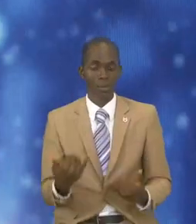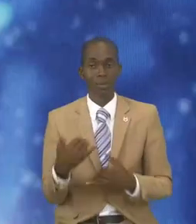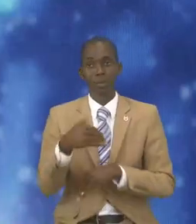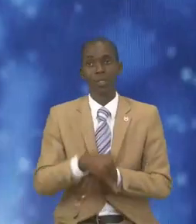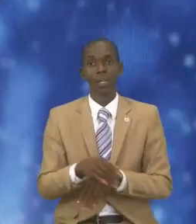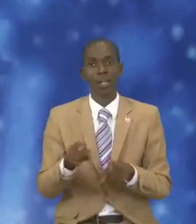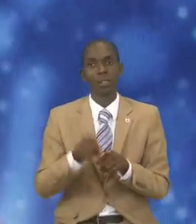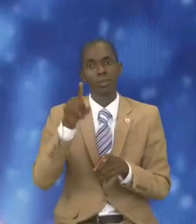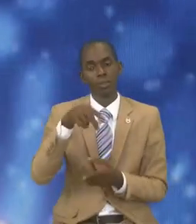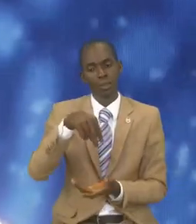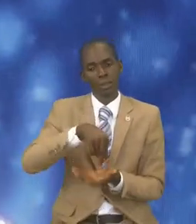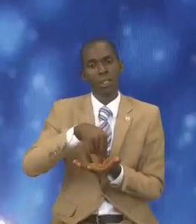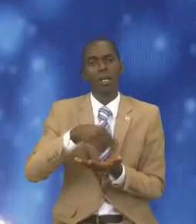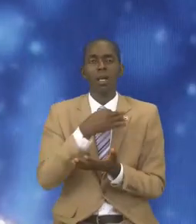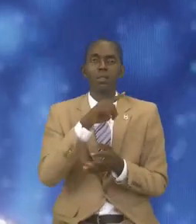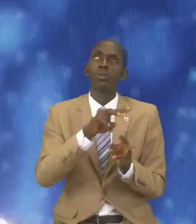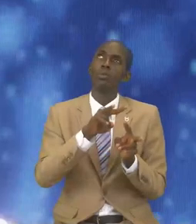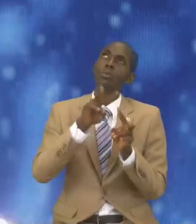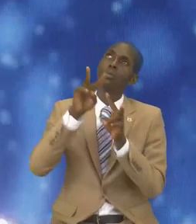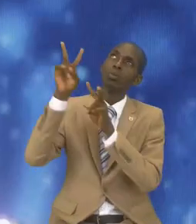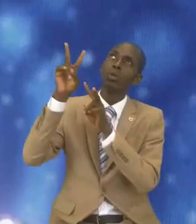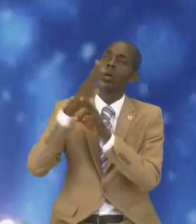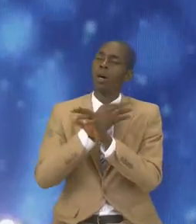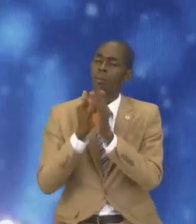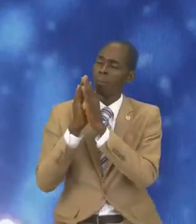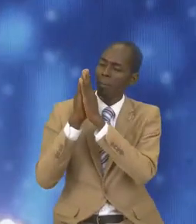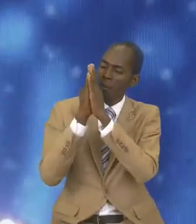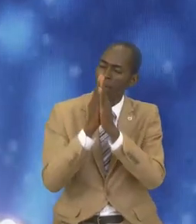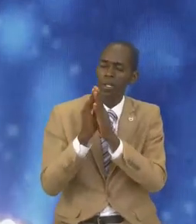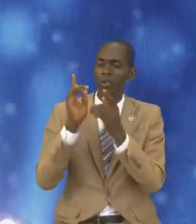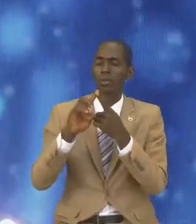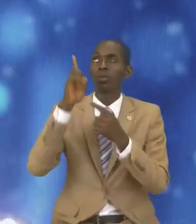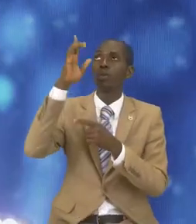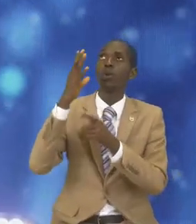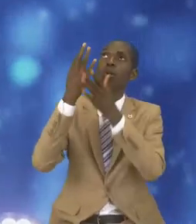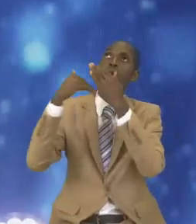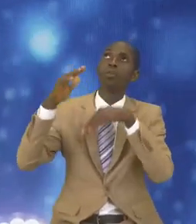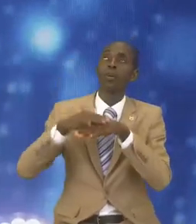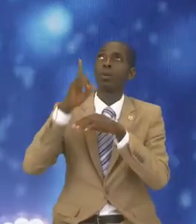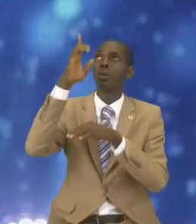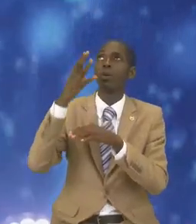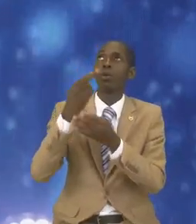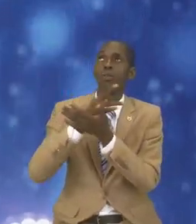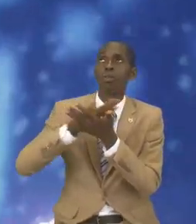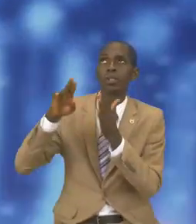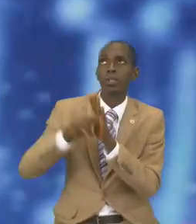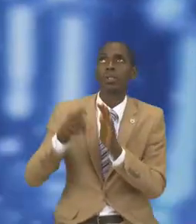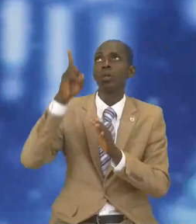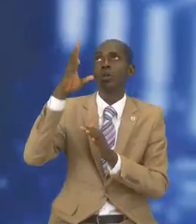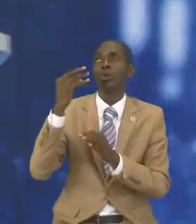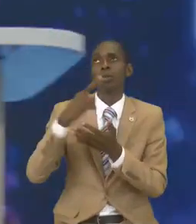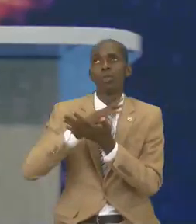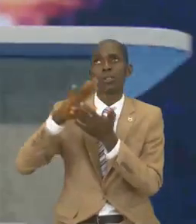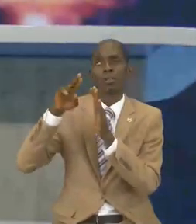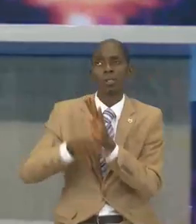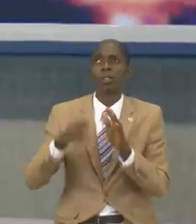debout et tu lèves les yeux vers le ciel et tu pries le Dieu du ciel, le Dieu de sainteté, le Dieu de justice,